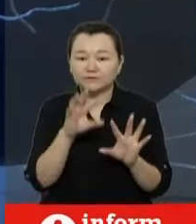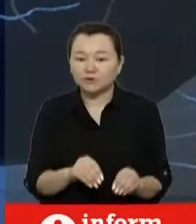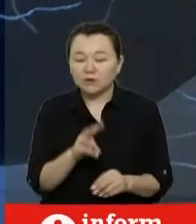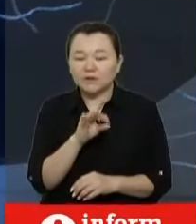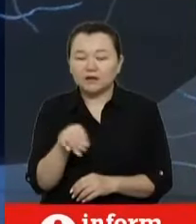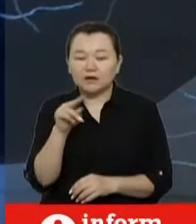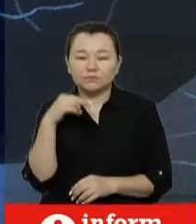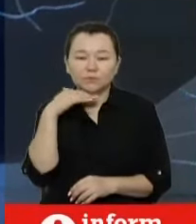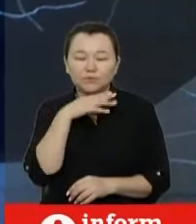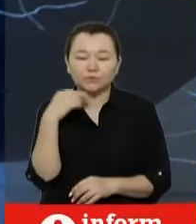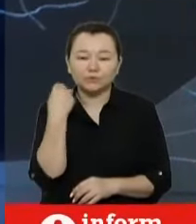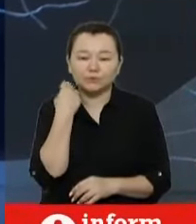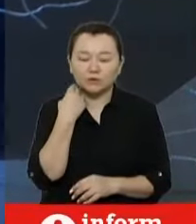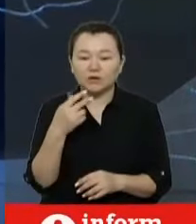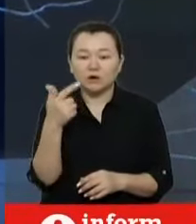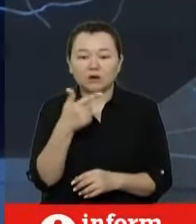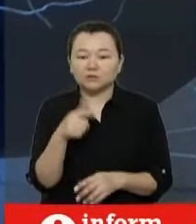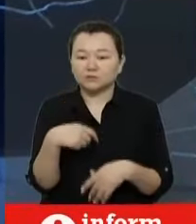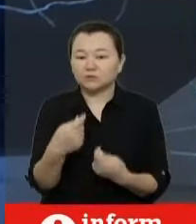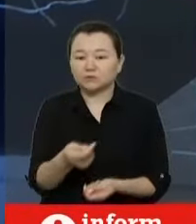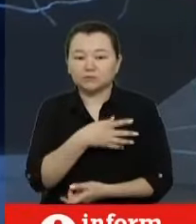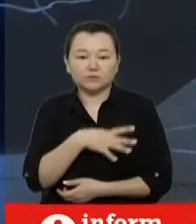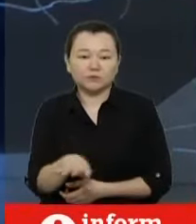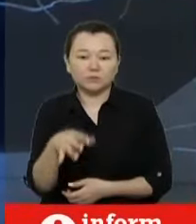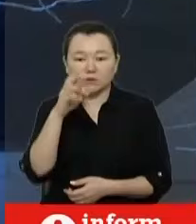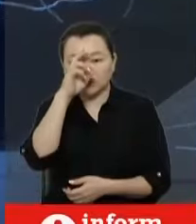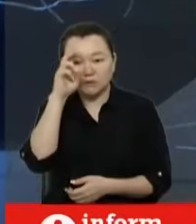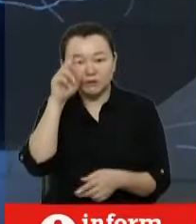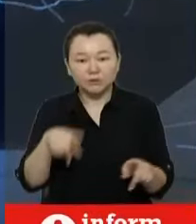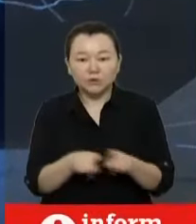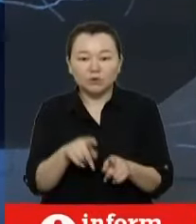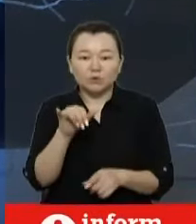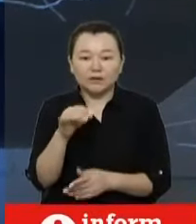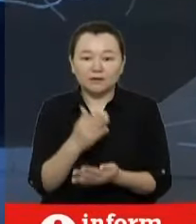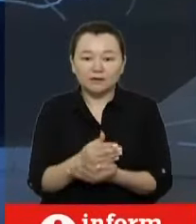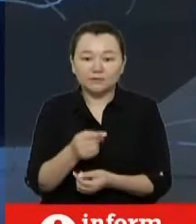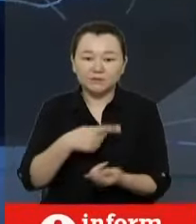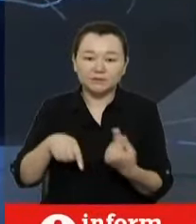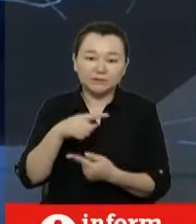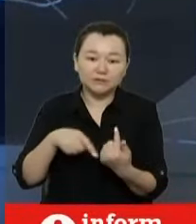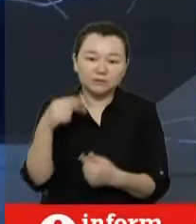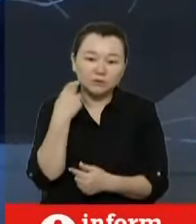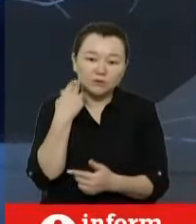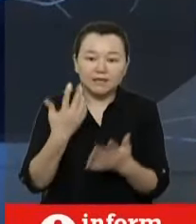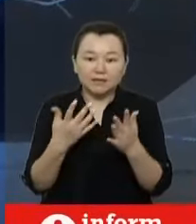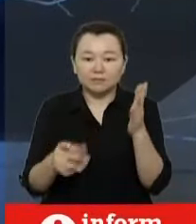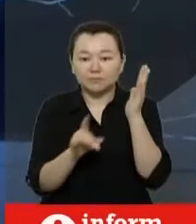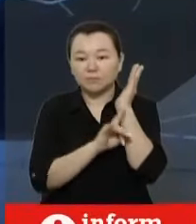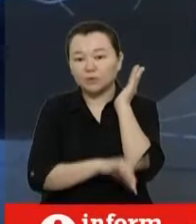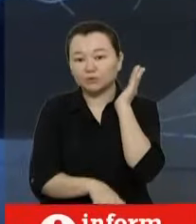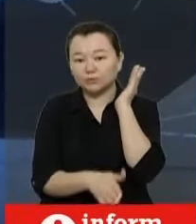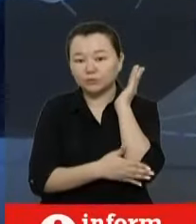миллиардтаған қаражатқа мемлекет кепілдік бермеген. Алайда мұндай қарызы бар кәсіпорын банкрот болып, не жабылса, жүздеген